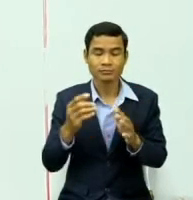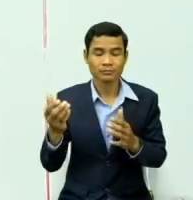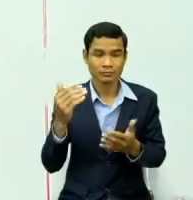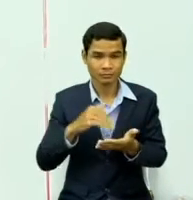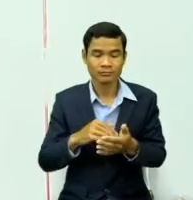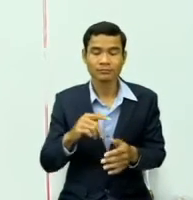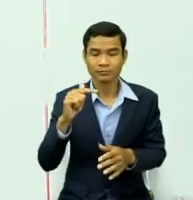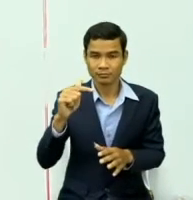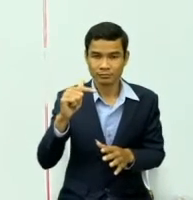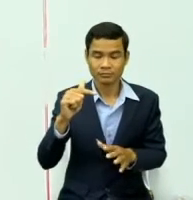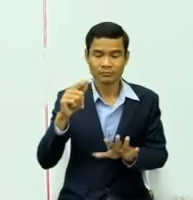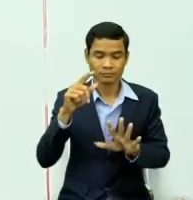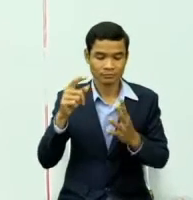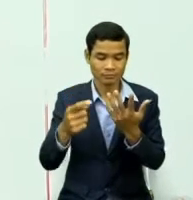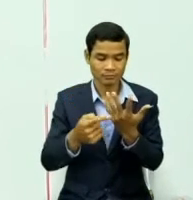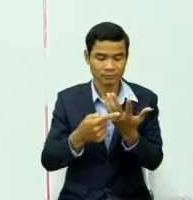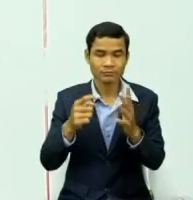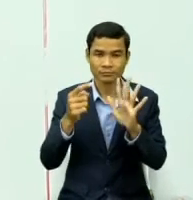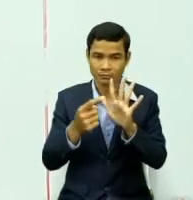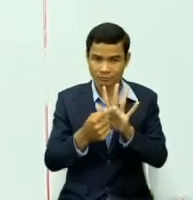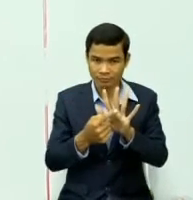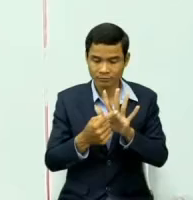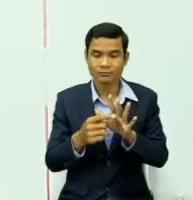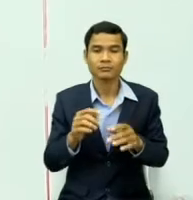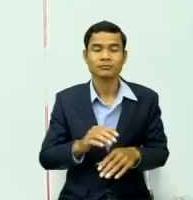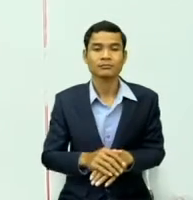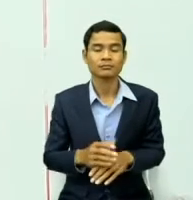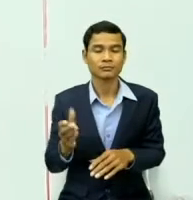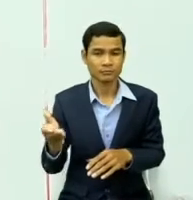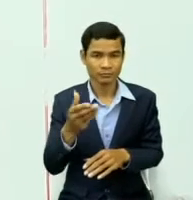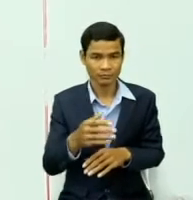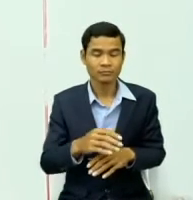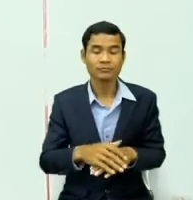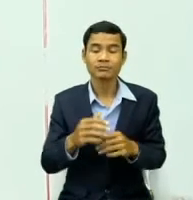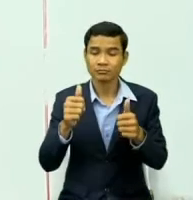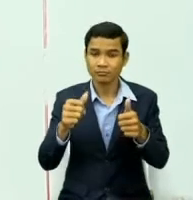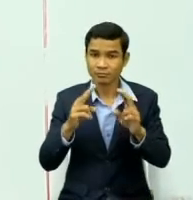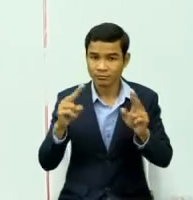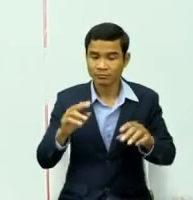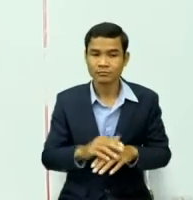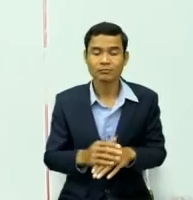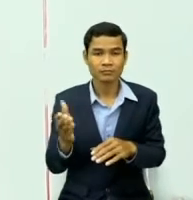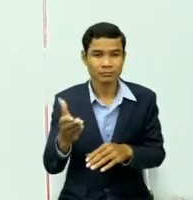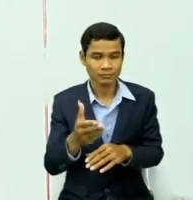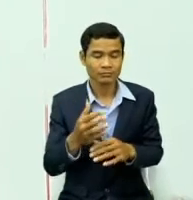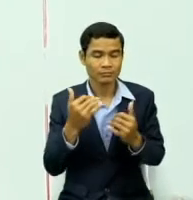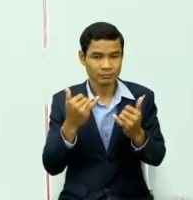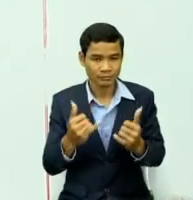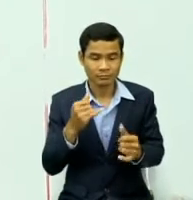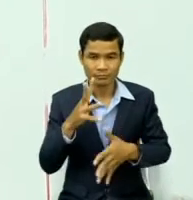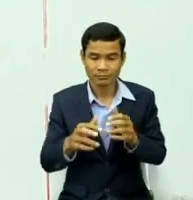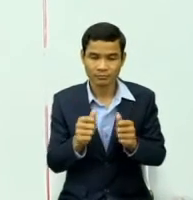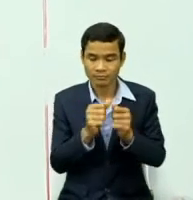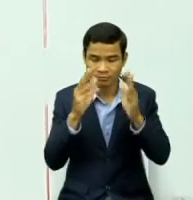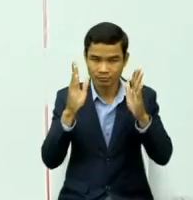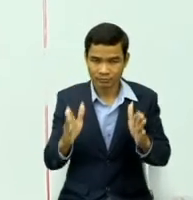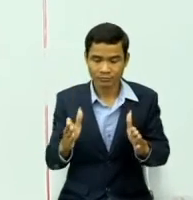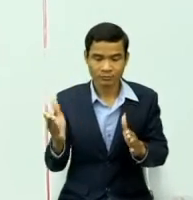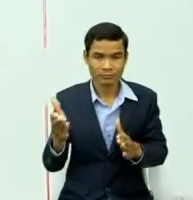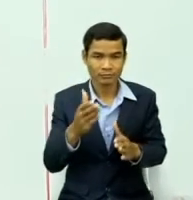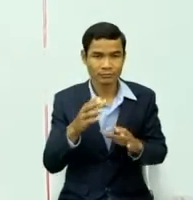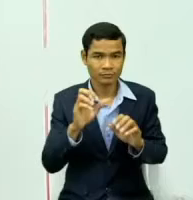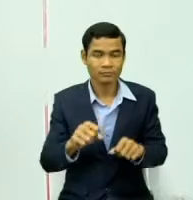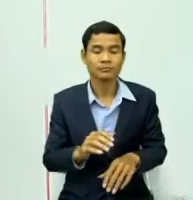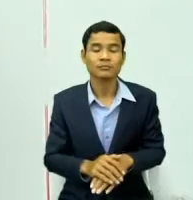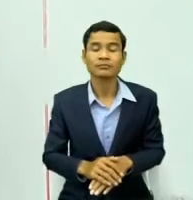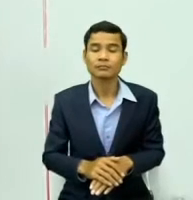tiết ngó ăn ngâm chà lỡ nó con tại lỡ còn ăn chỉ mùi nẹt câu hỏi đọc biết để con ăn con